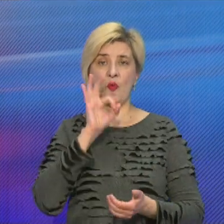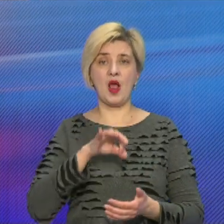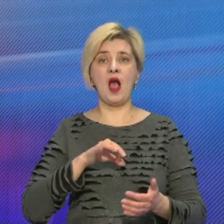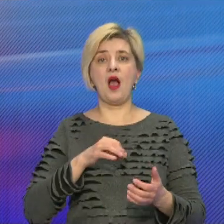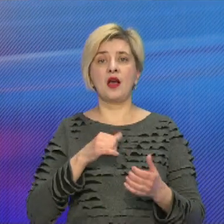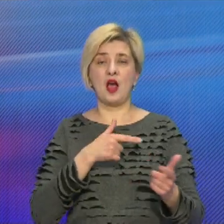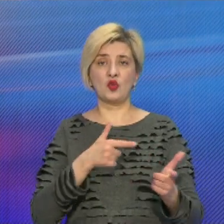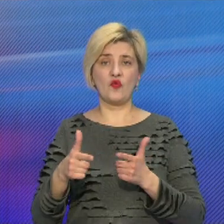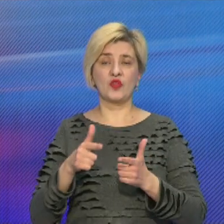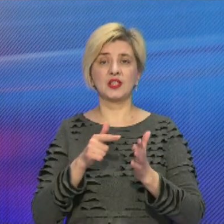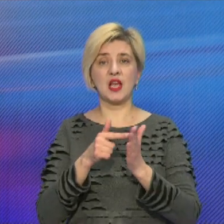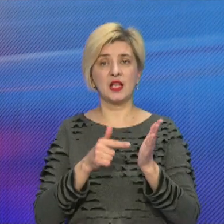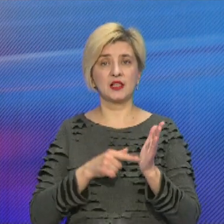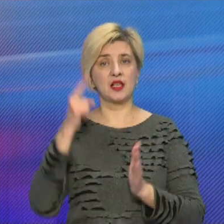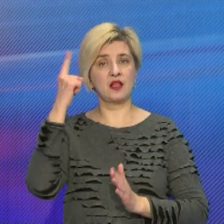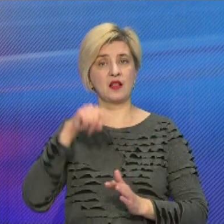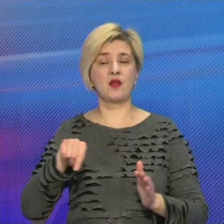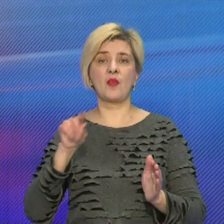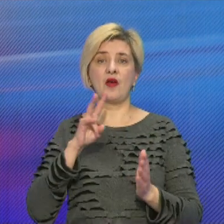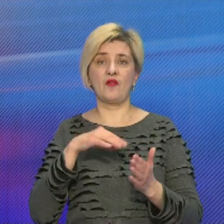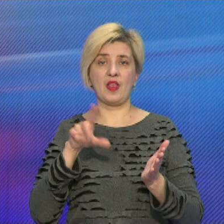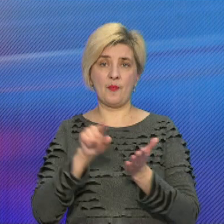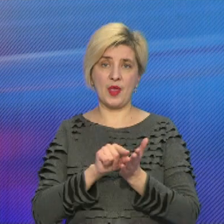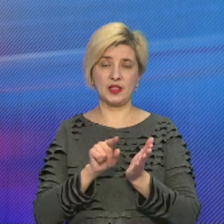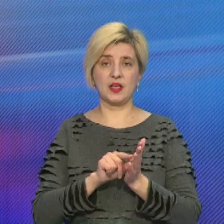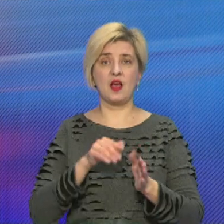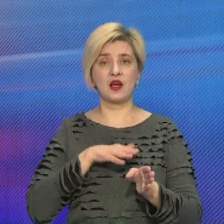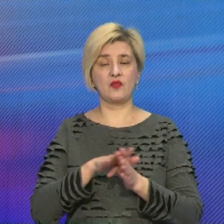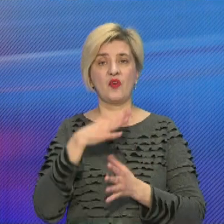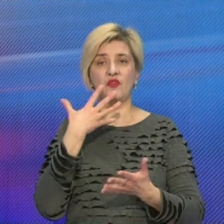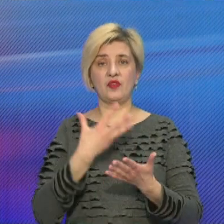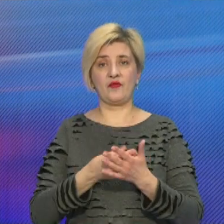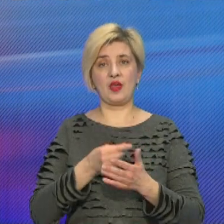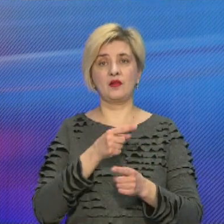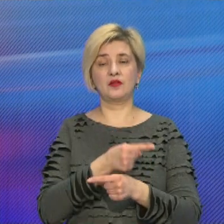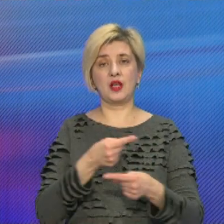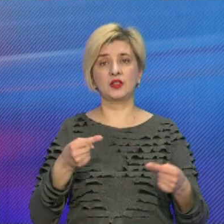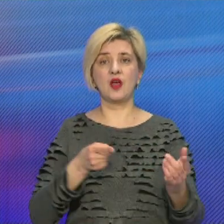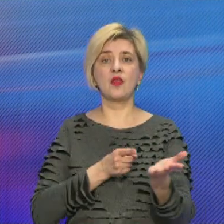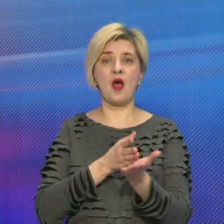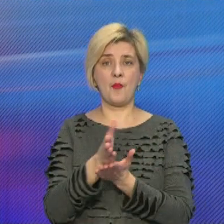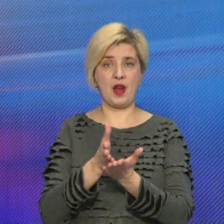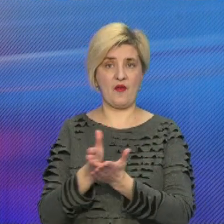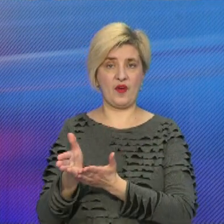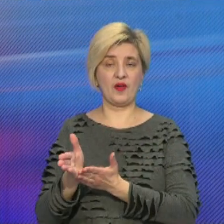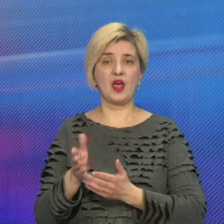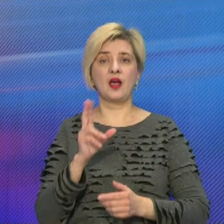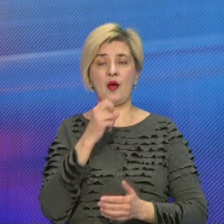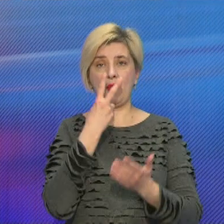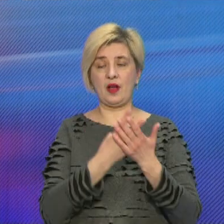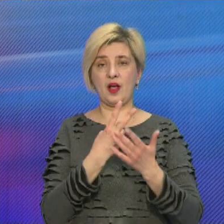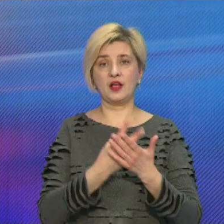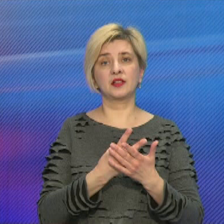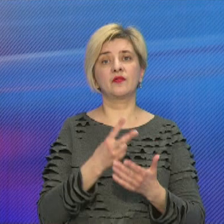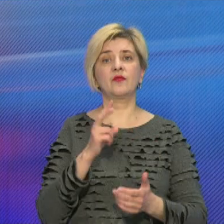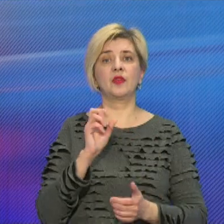ведами, знаходящиеся на заслуженном отпочинку, яны реализовывают себе у самых разных напрамках. Як это у них отрымливается, личане продемонстрировали гостю